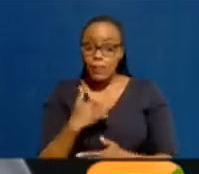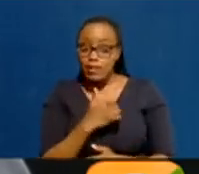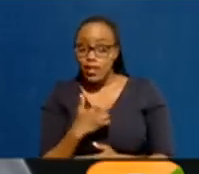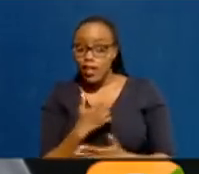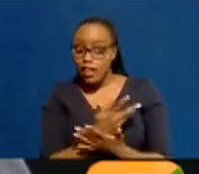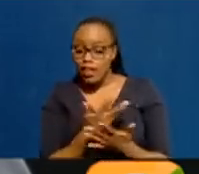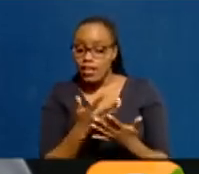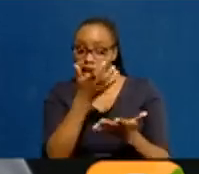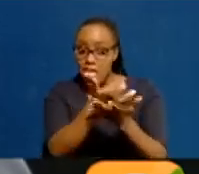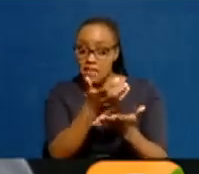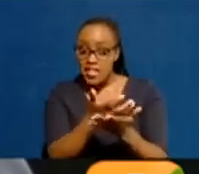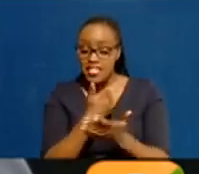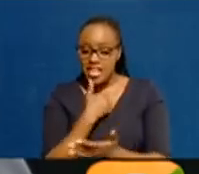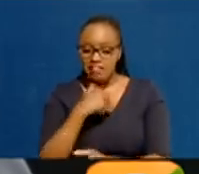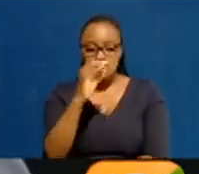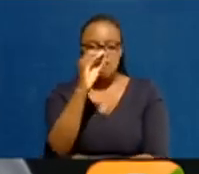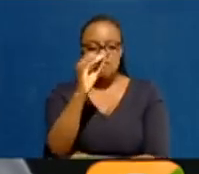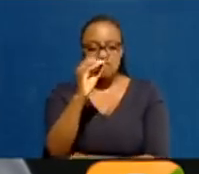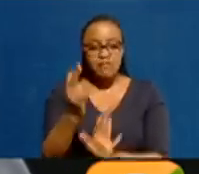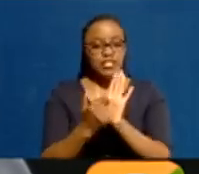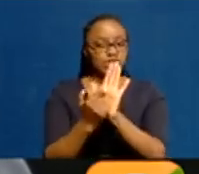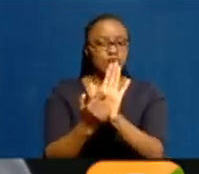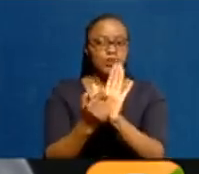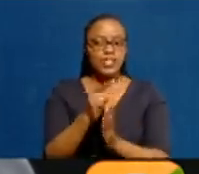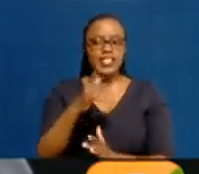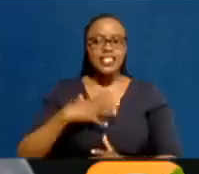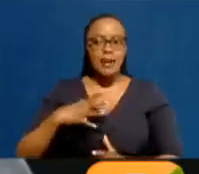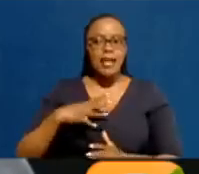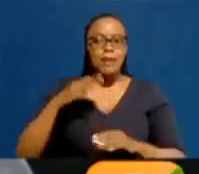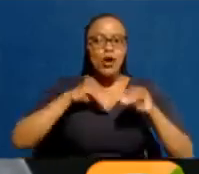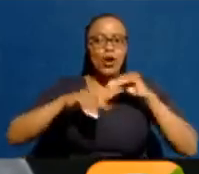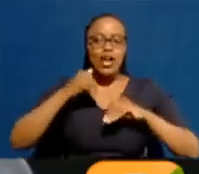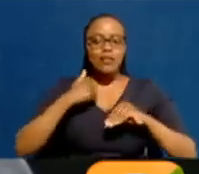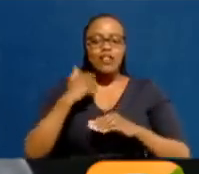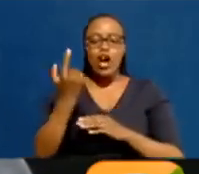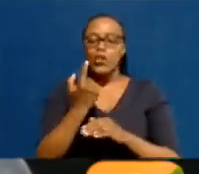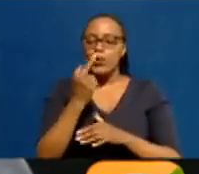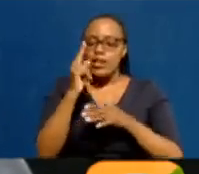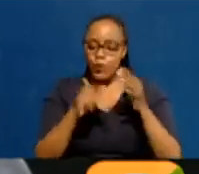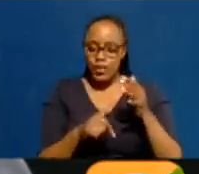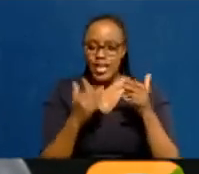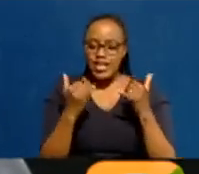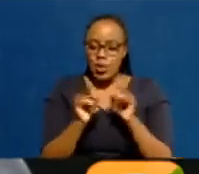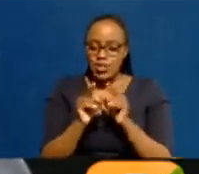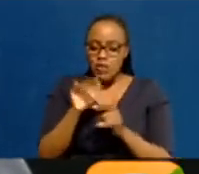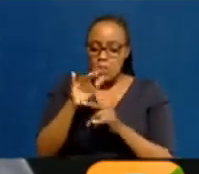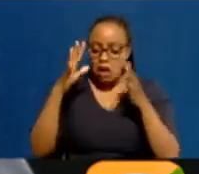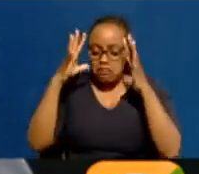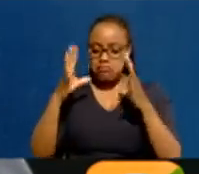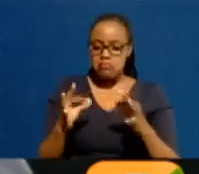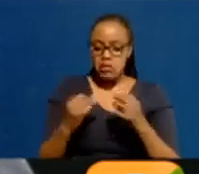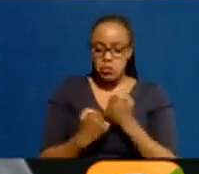hakuna ushahidi wowote umetolewa ya kuonesha ya kwamba hao ni wafisadi. Ile iko ni ya kwamba kwa sababu ya msimamo wao wa